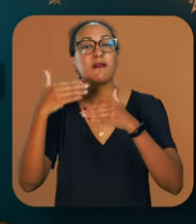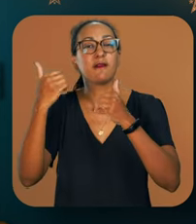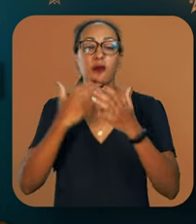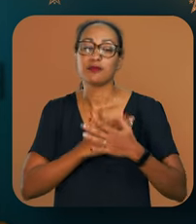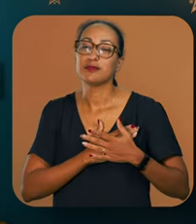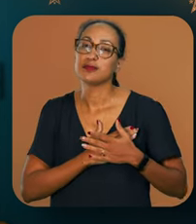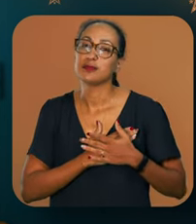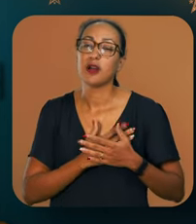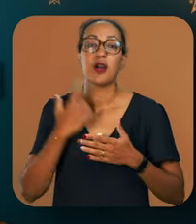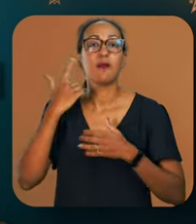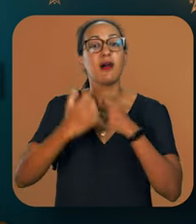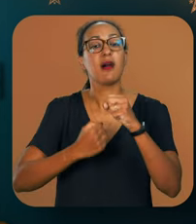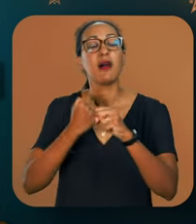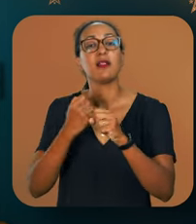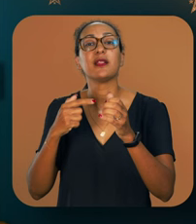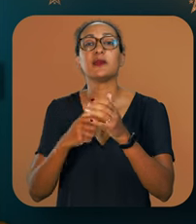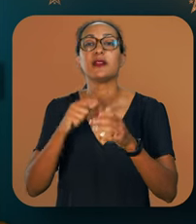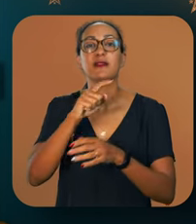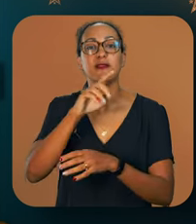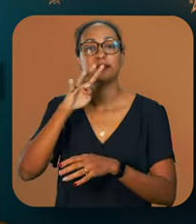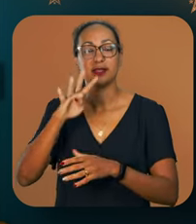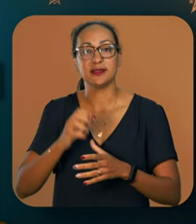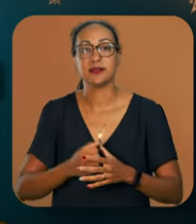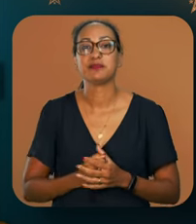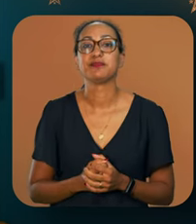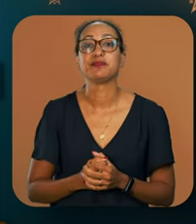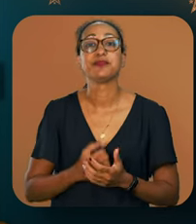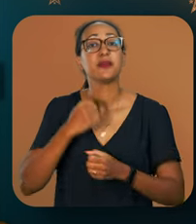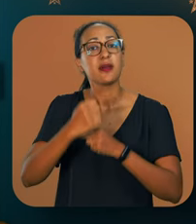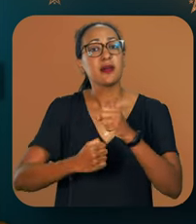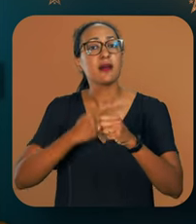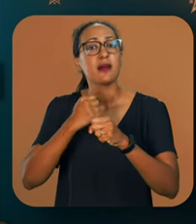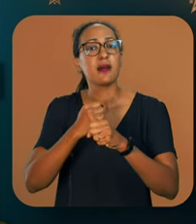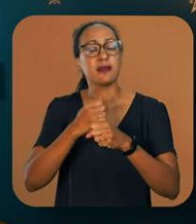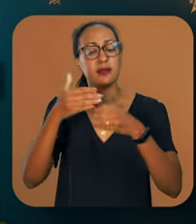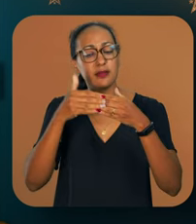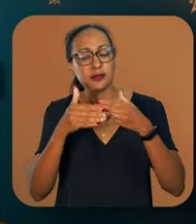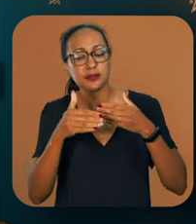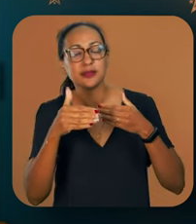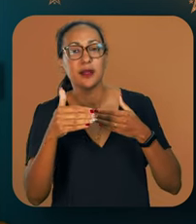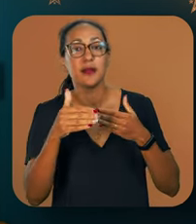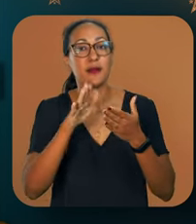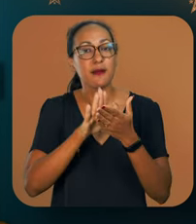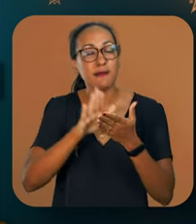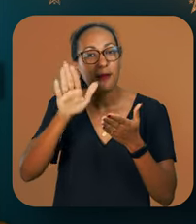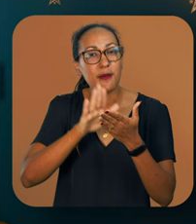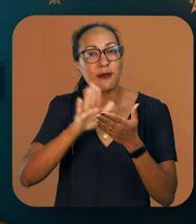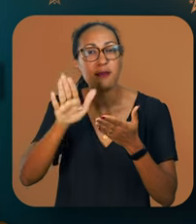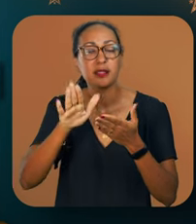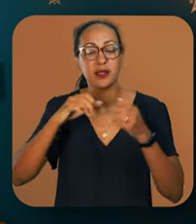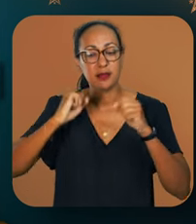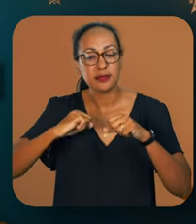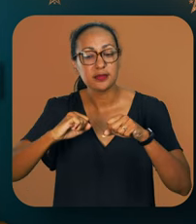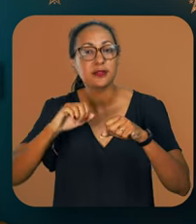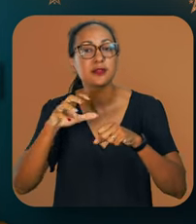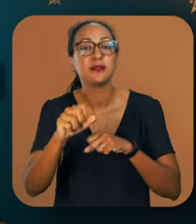plus chaleureux pour cette année 2024 une année qui s'annonce pleine de promesses d'opportunités et